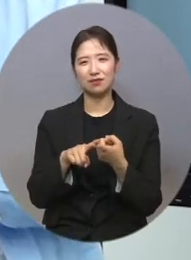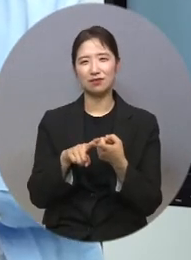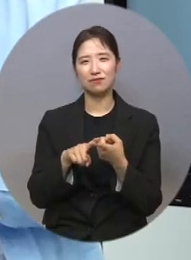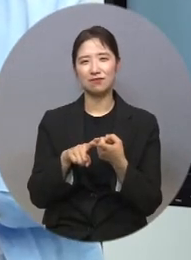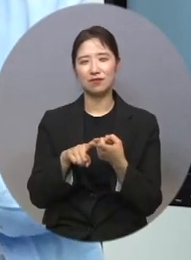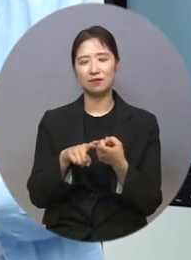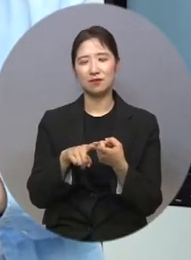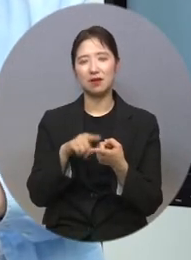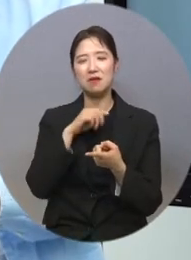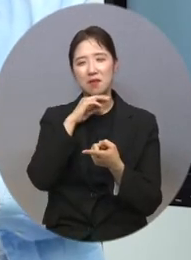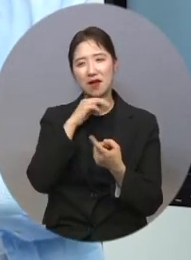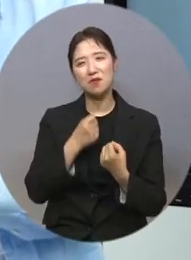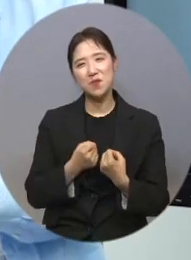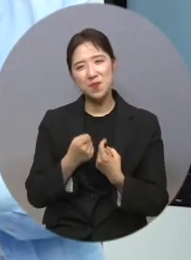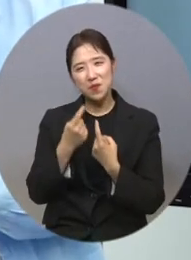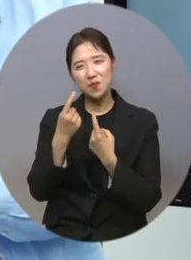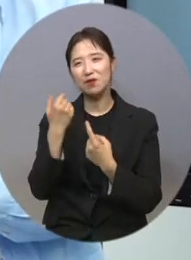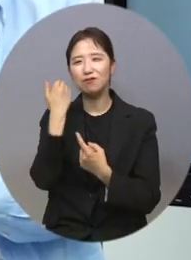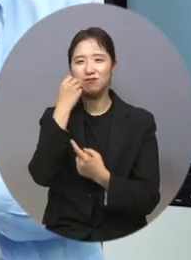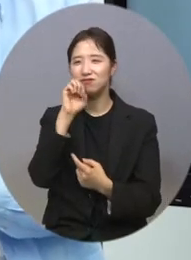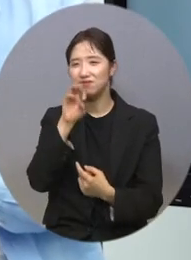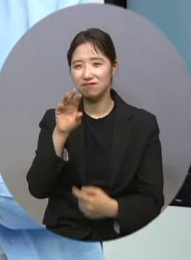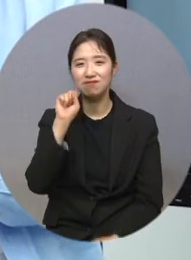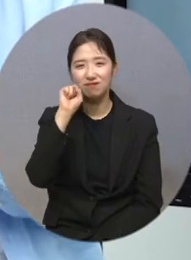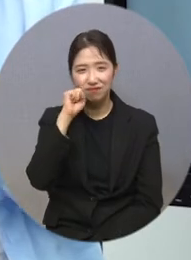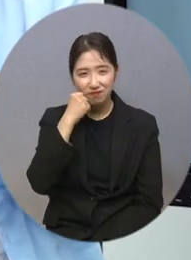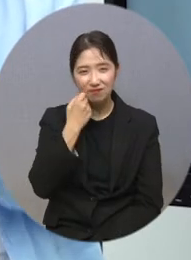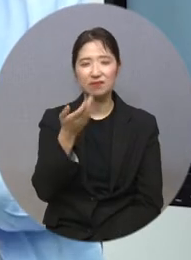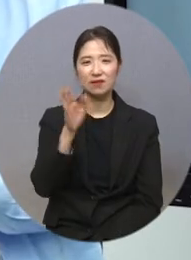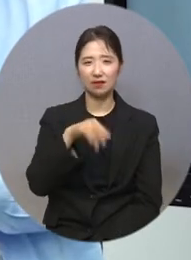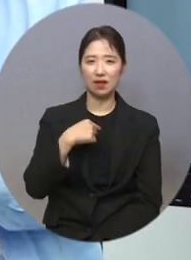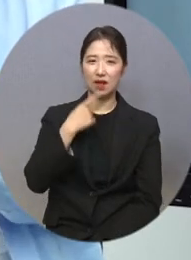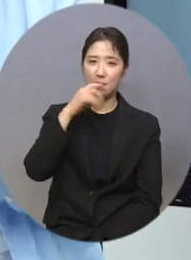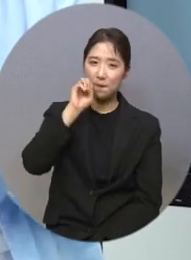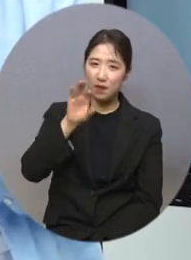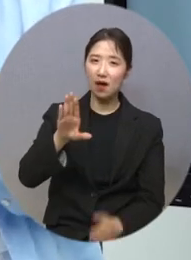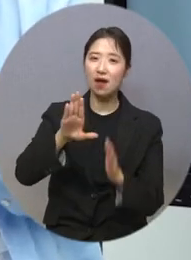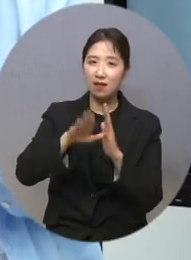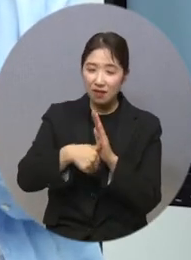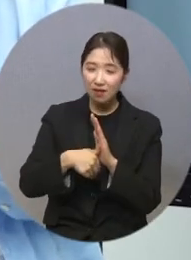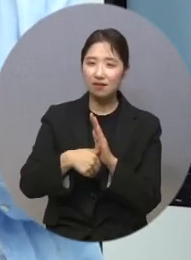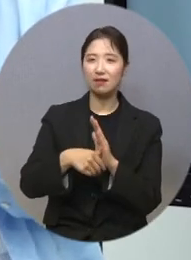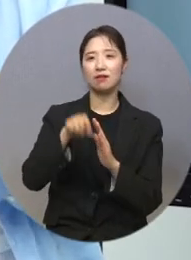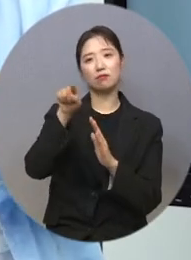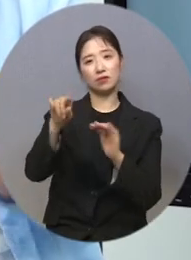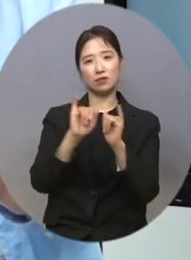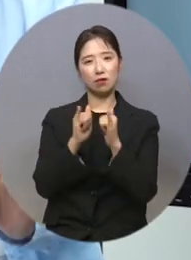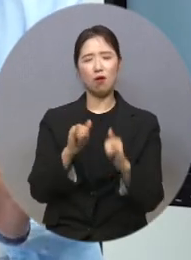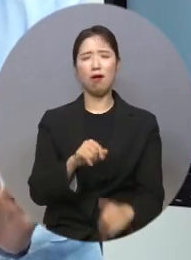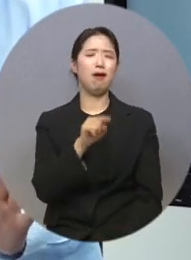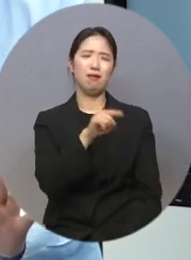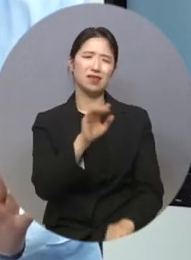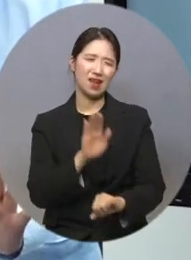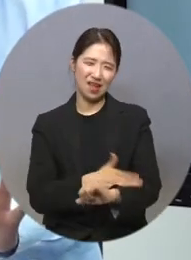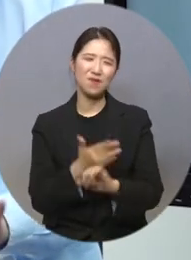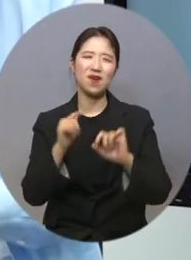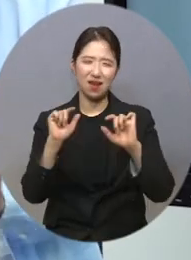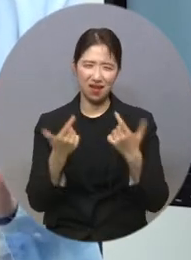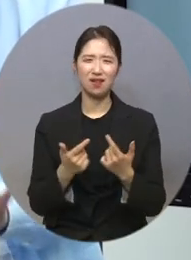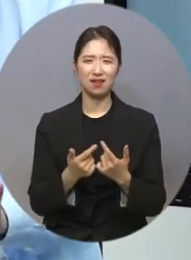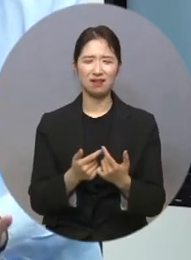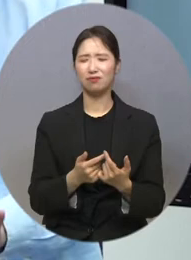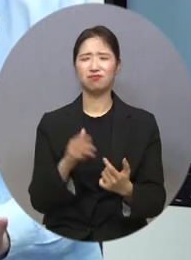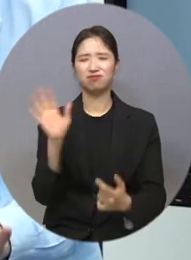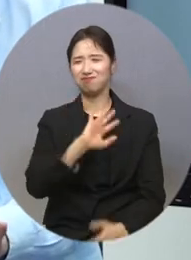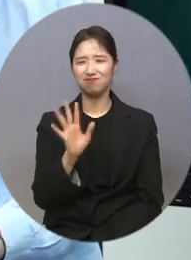자라면서 누군가에게 이야기하지 못했고 근데 이야기했을 때 그 누군가가 아, 네 잘못이 아니야. 그건